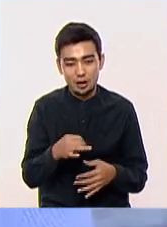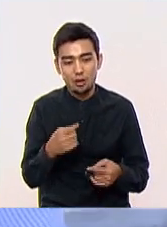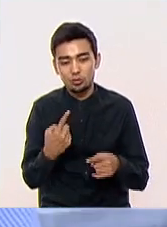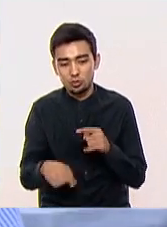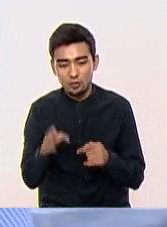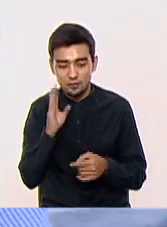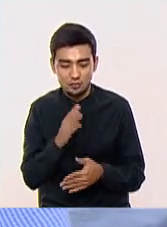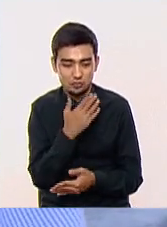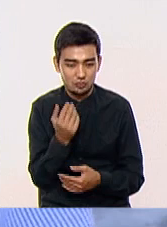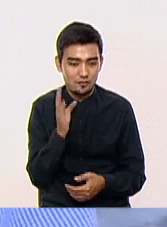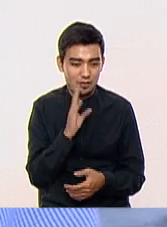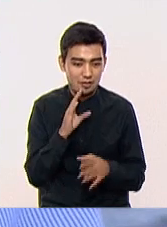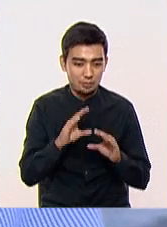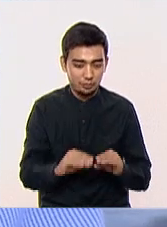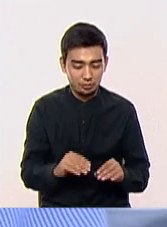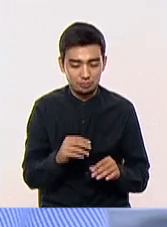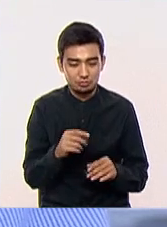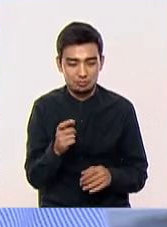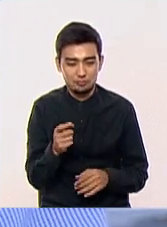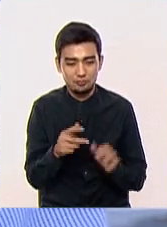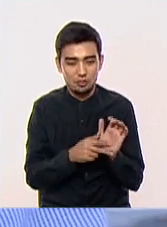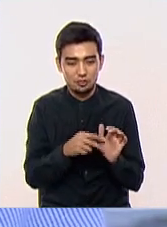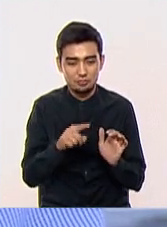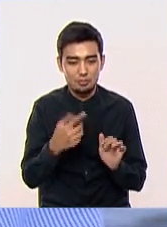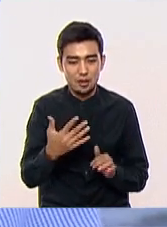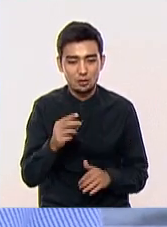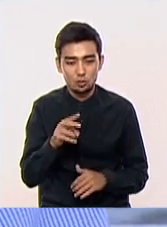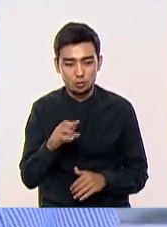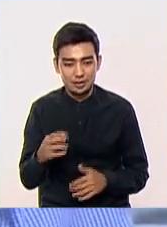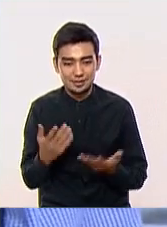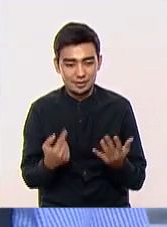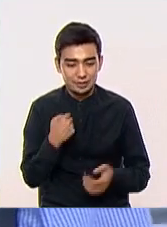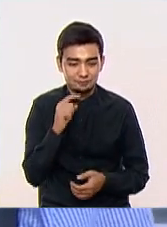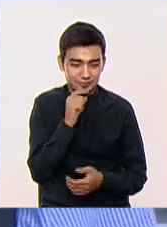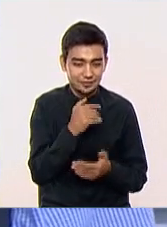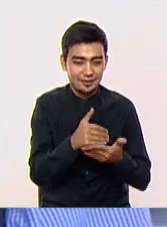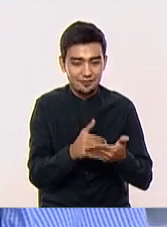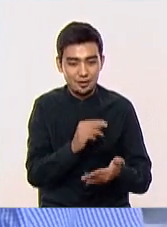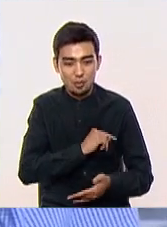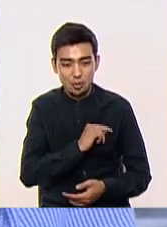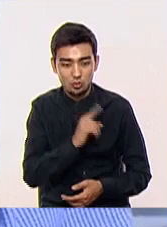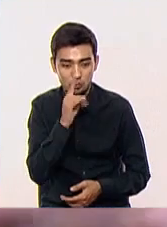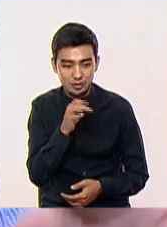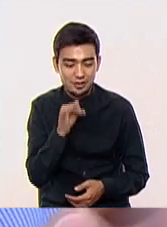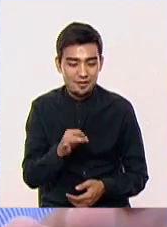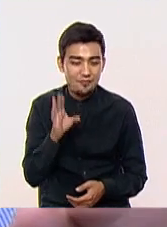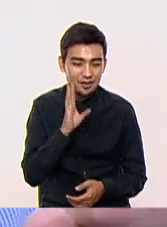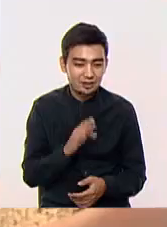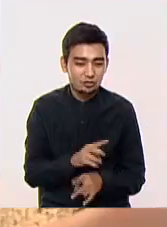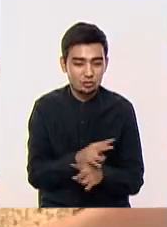Воды стало меньше на 8,5 кубов. Если мы не будем работать по графику, то воды никому не